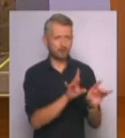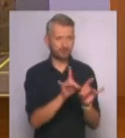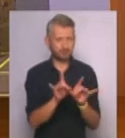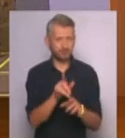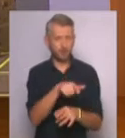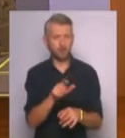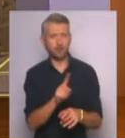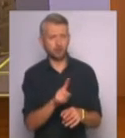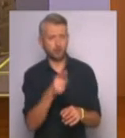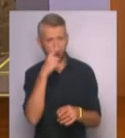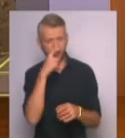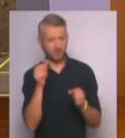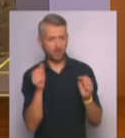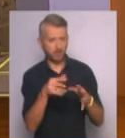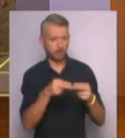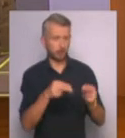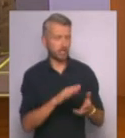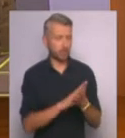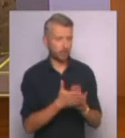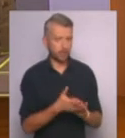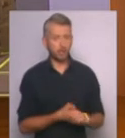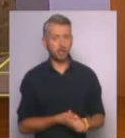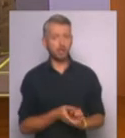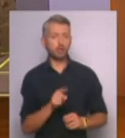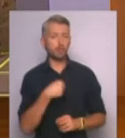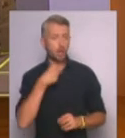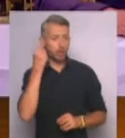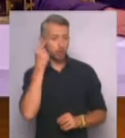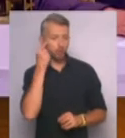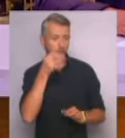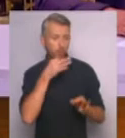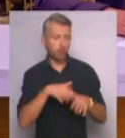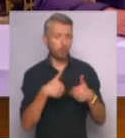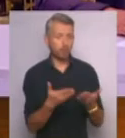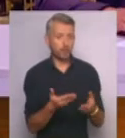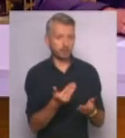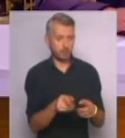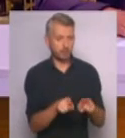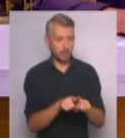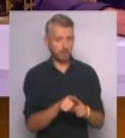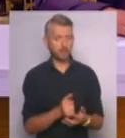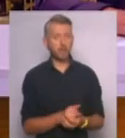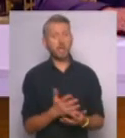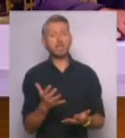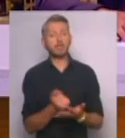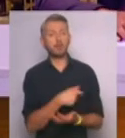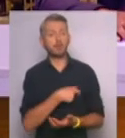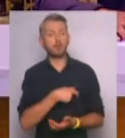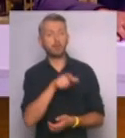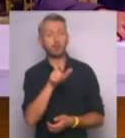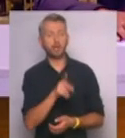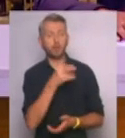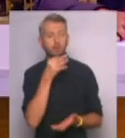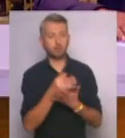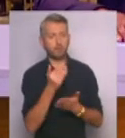щоб все-таки викидали сміття і заключали договори. Тому я думаю, порекомендувати вам наступним чином: знайдіть депутата, який відповідає за